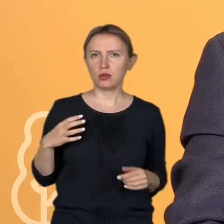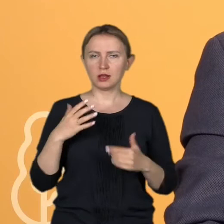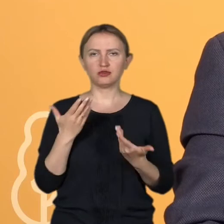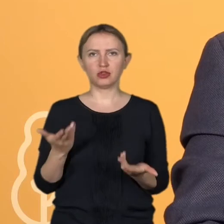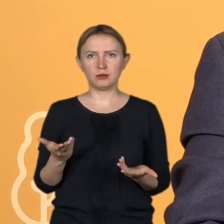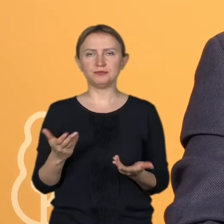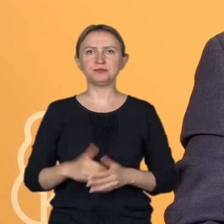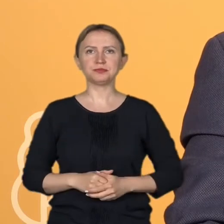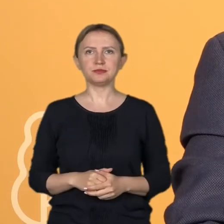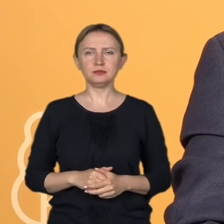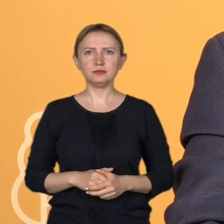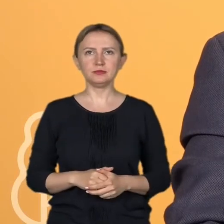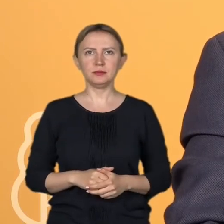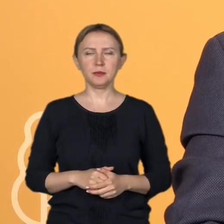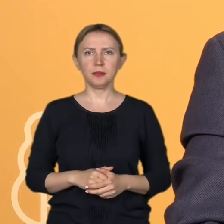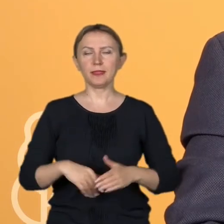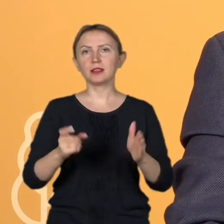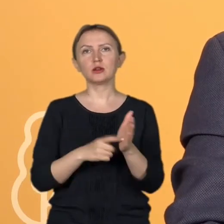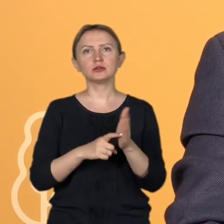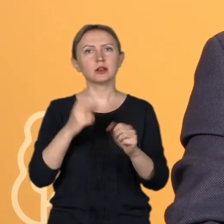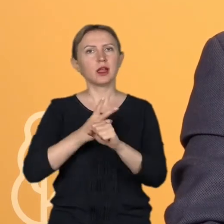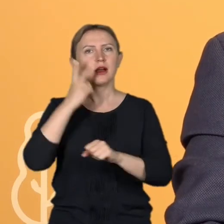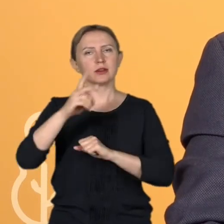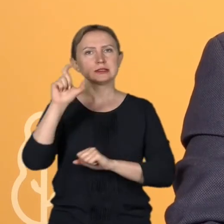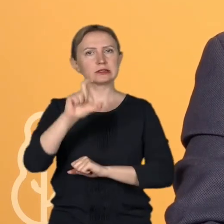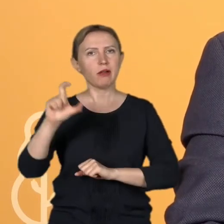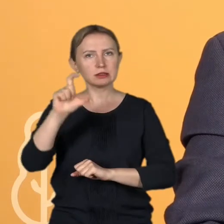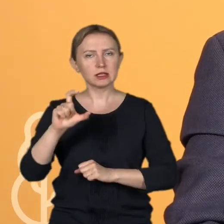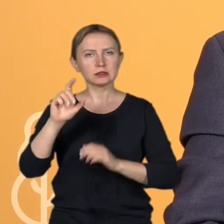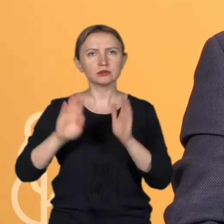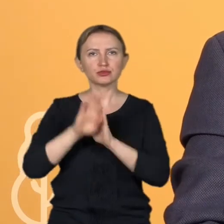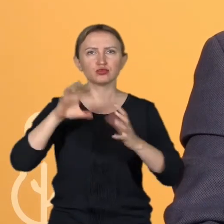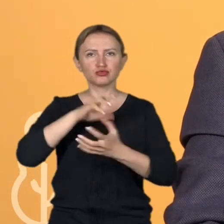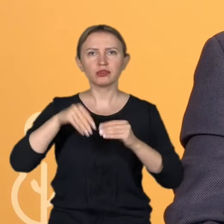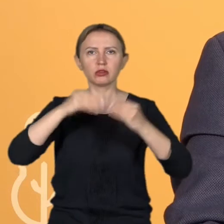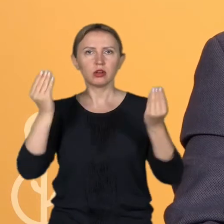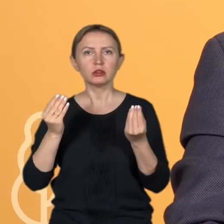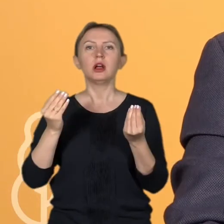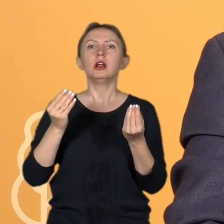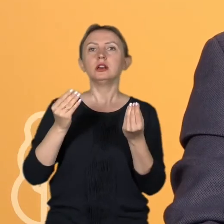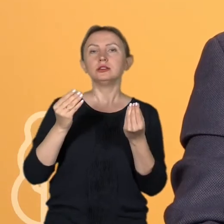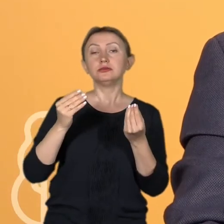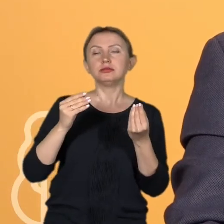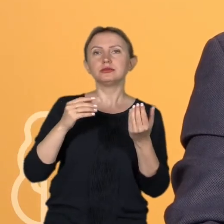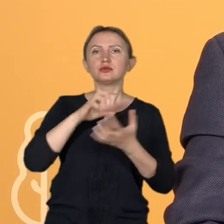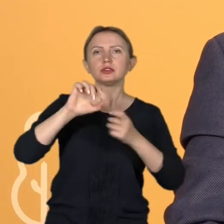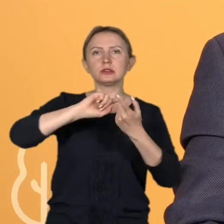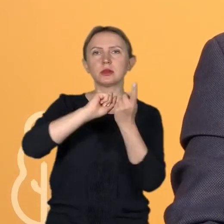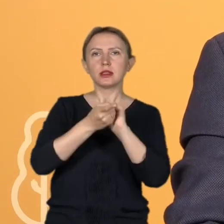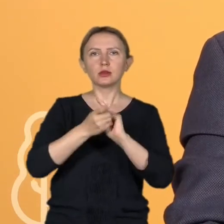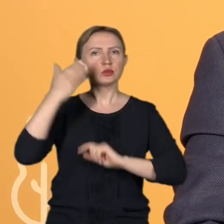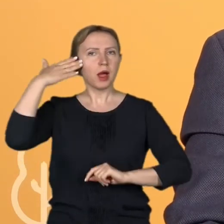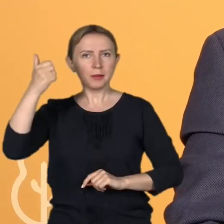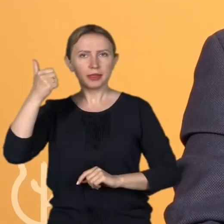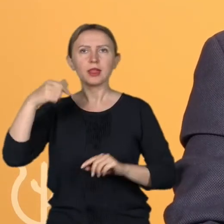że oczekiwania przy awansie cywilizacyjnym, oczekiwania mieszkańców się zmieniają, w związku z tym one są coraz bardziej